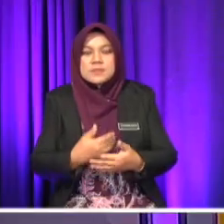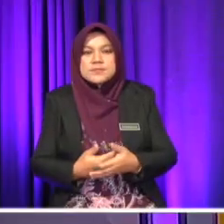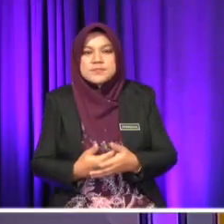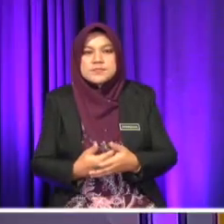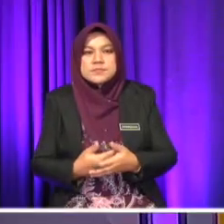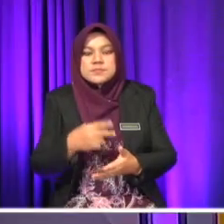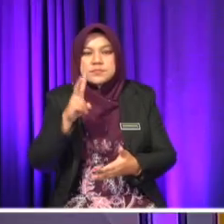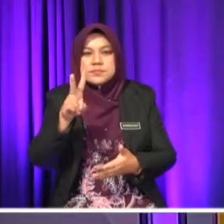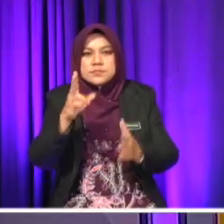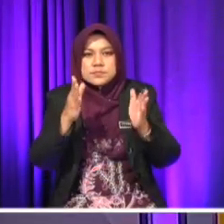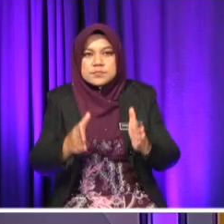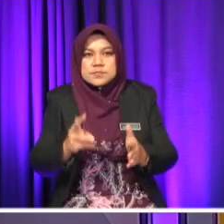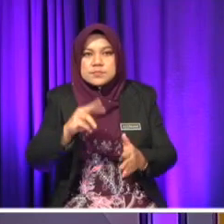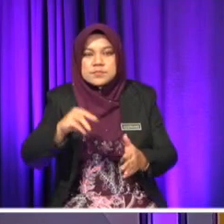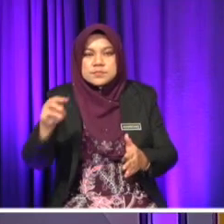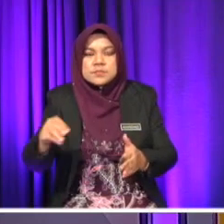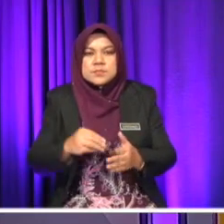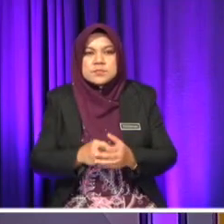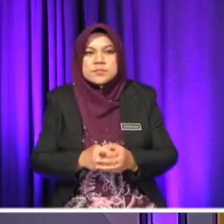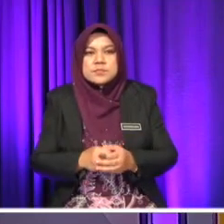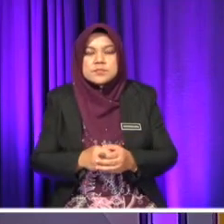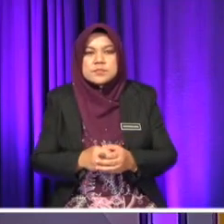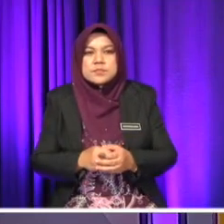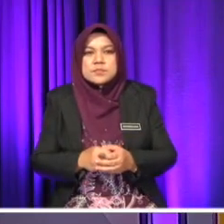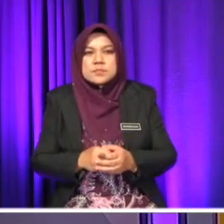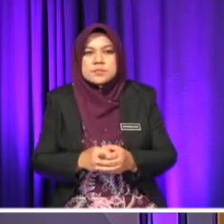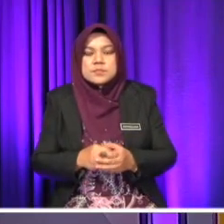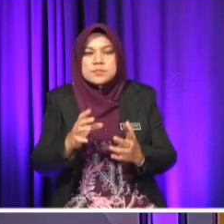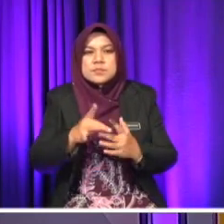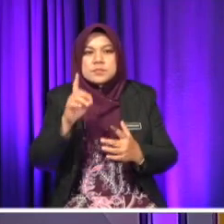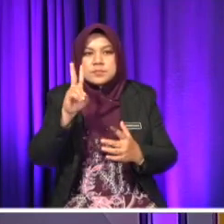orang murid daripada tiga rangkap ini kita